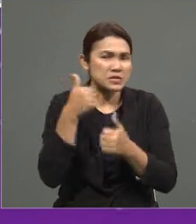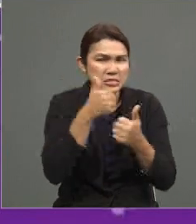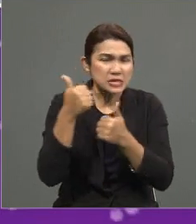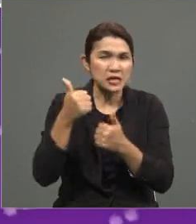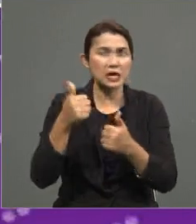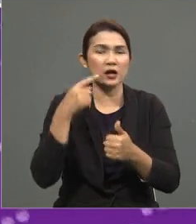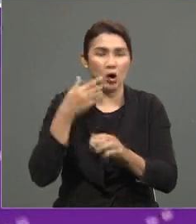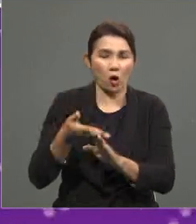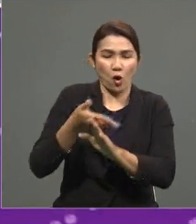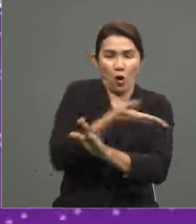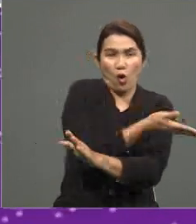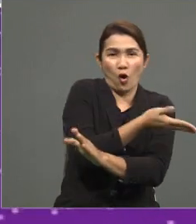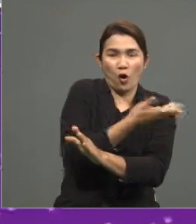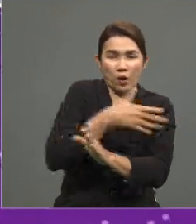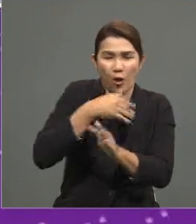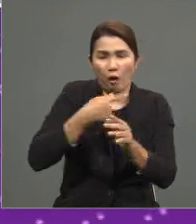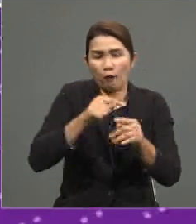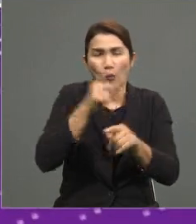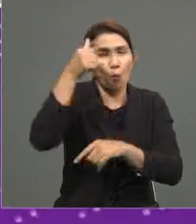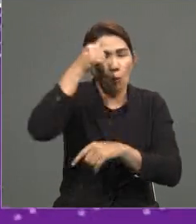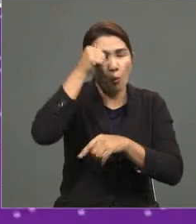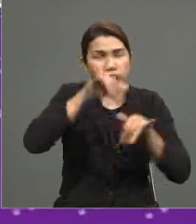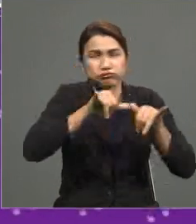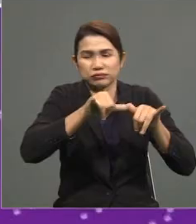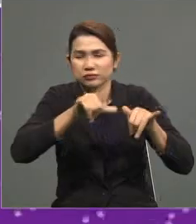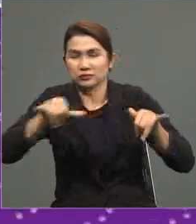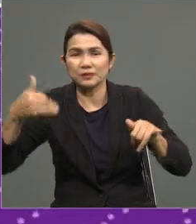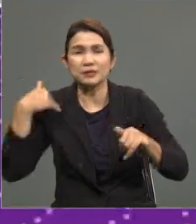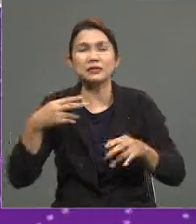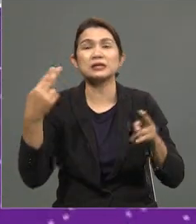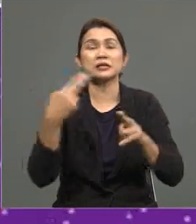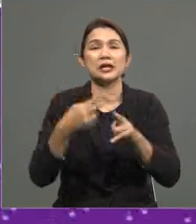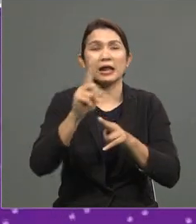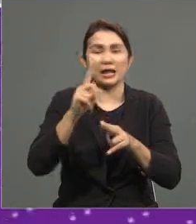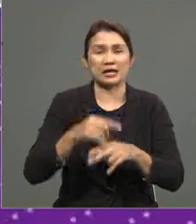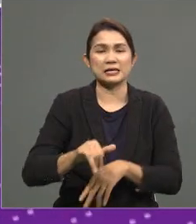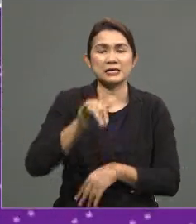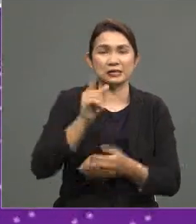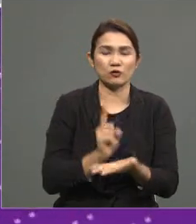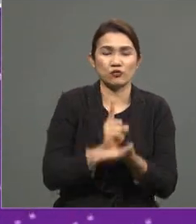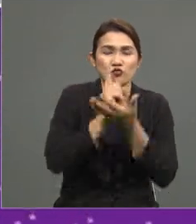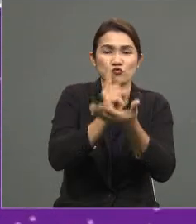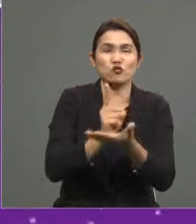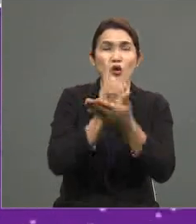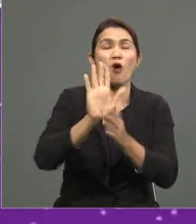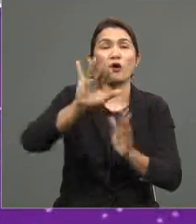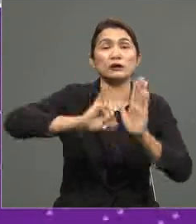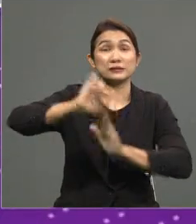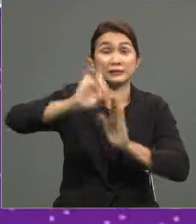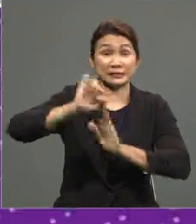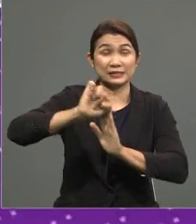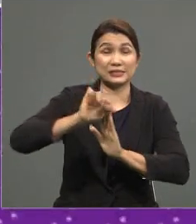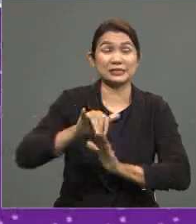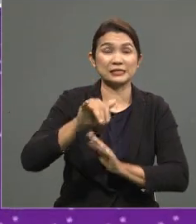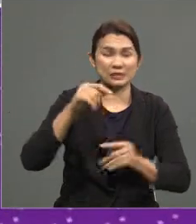ก่อนแล้วก็ลากยาวไปอีกหลายวันทีเดียวอย่างงานยี่เป็งครับประเพณียี่เป็งหรือว่ารอยกระทงที่เชียงใหม่อันนี้เขาจัด